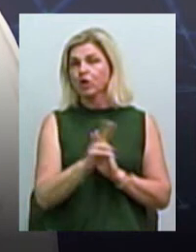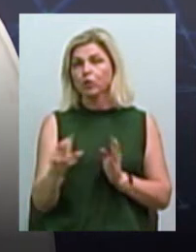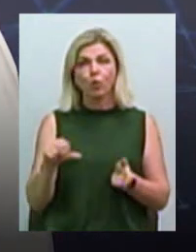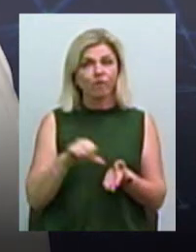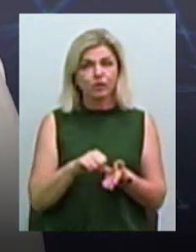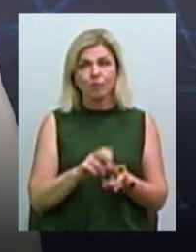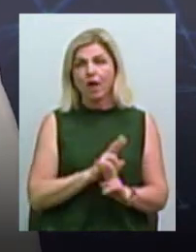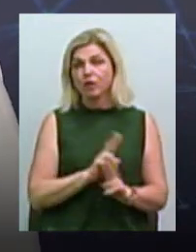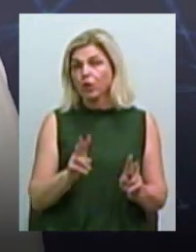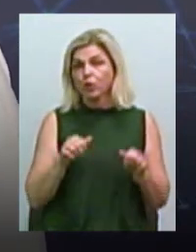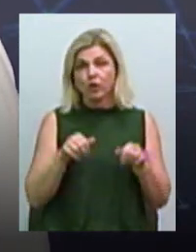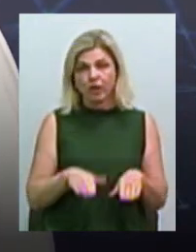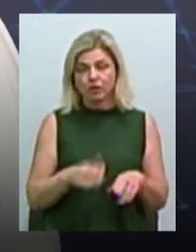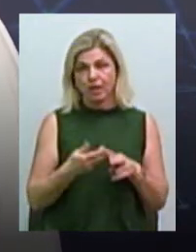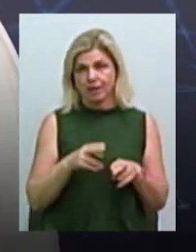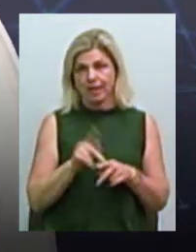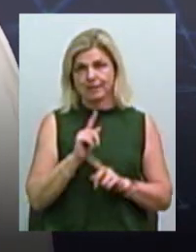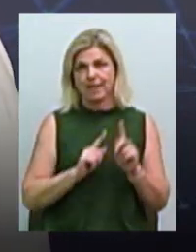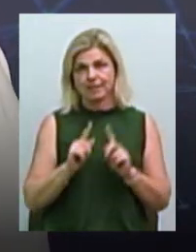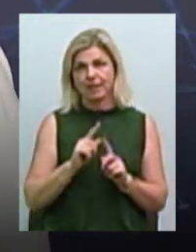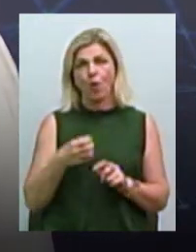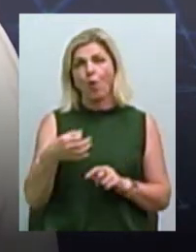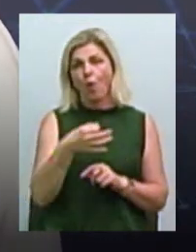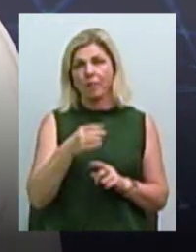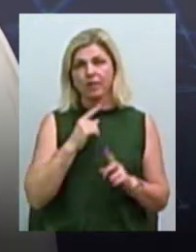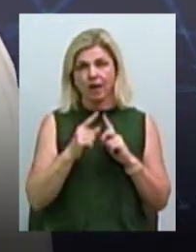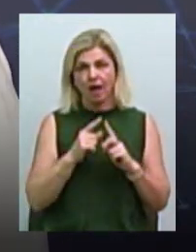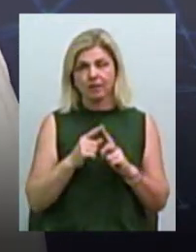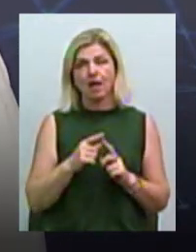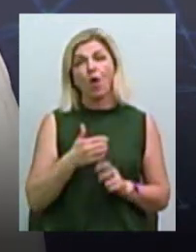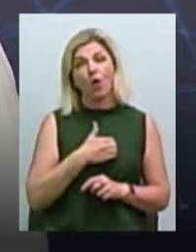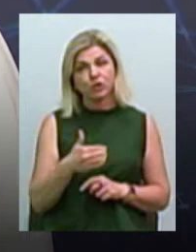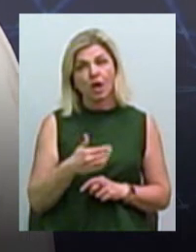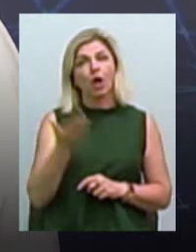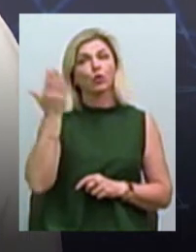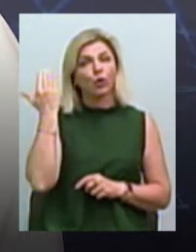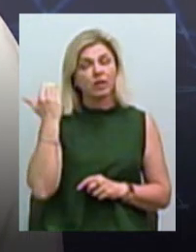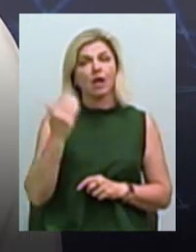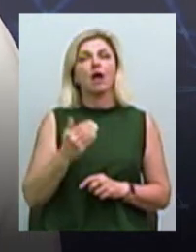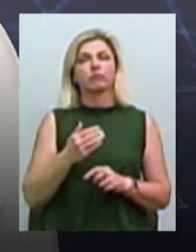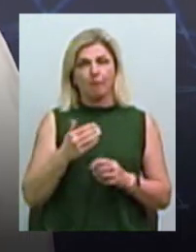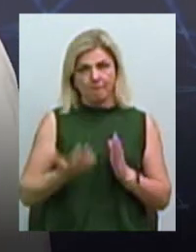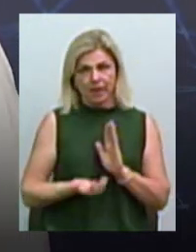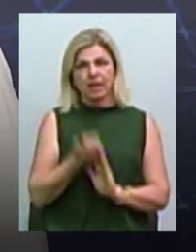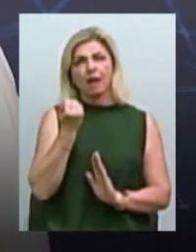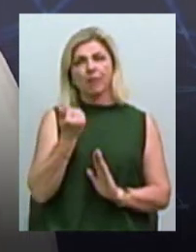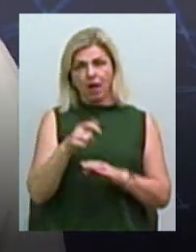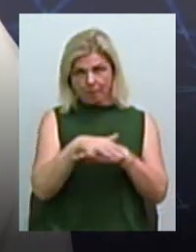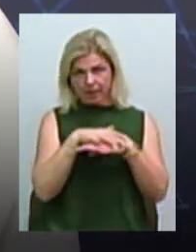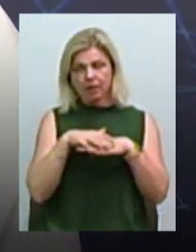ніяких рішень на сесії облради, на жаль. Хоча, я думаю, що тоді публічна підтримка не